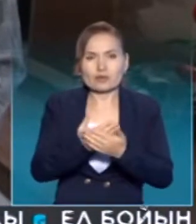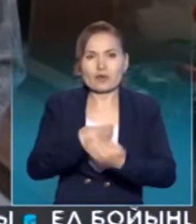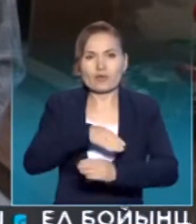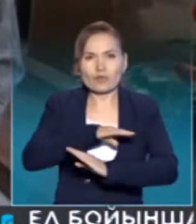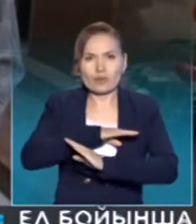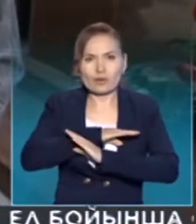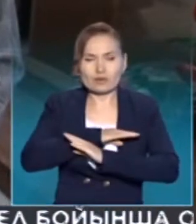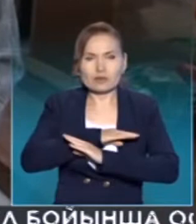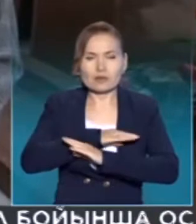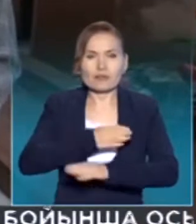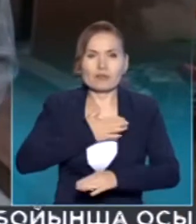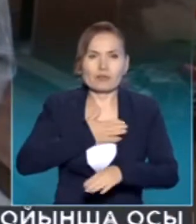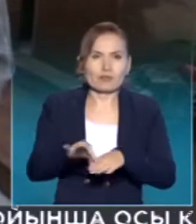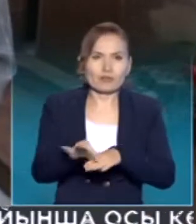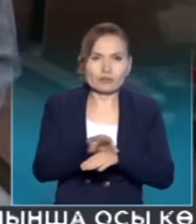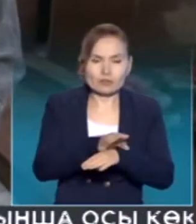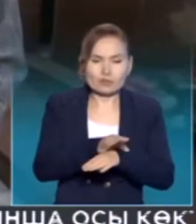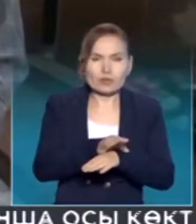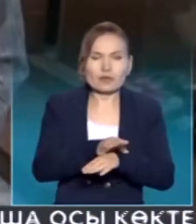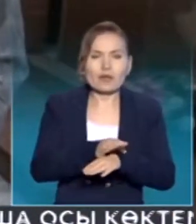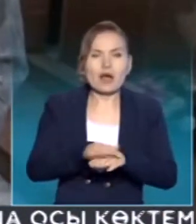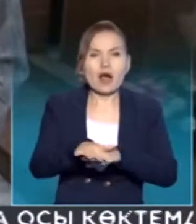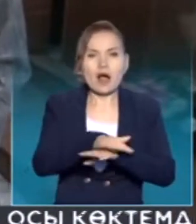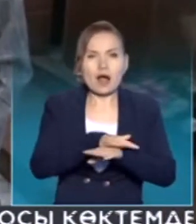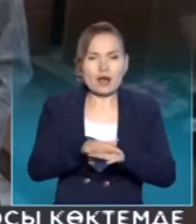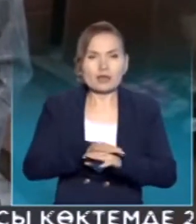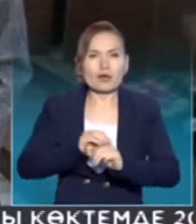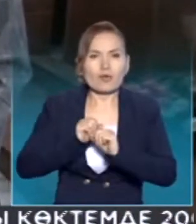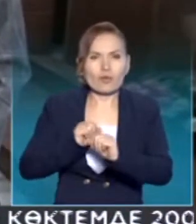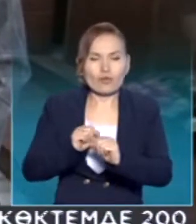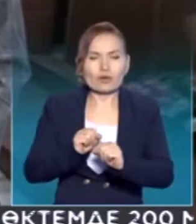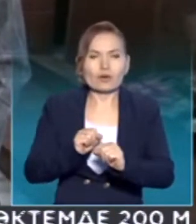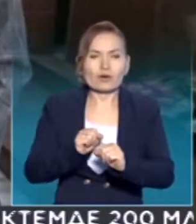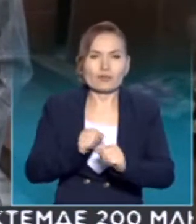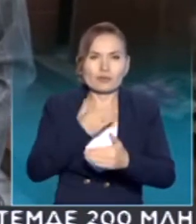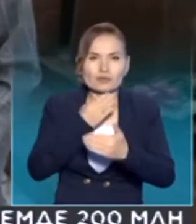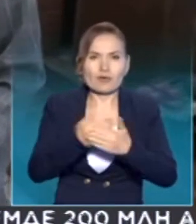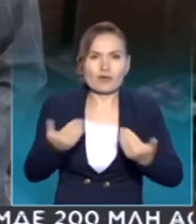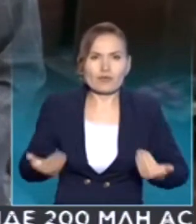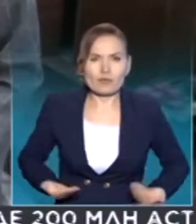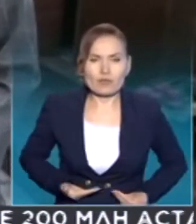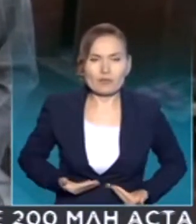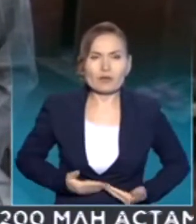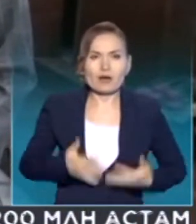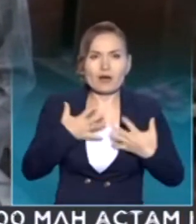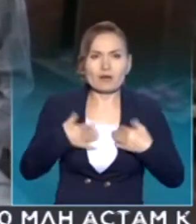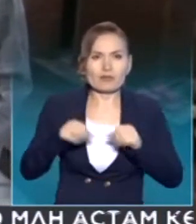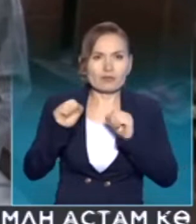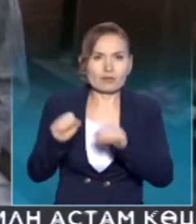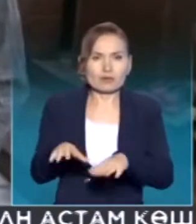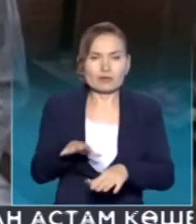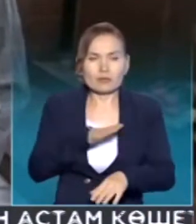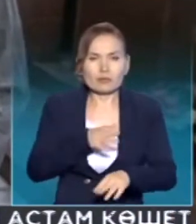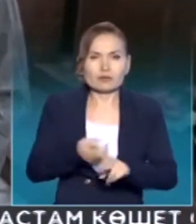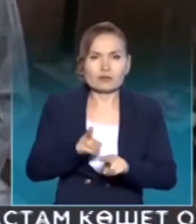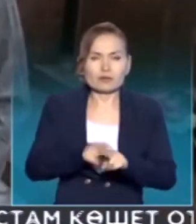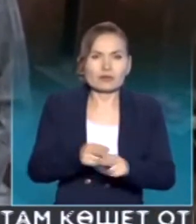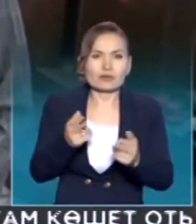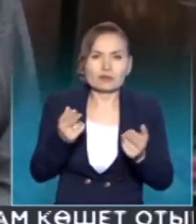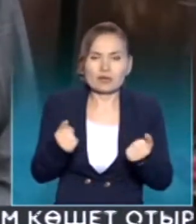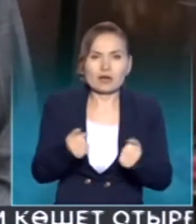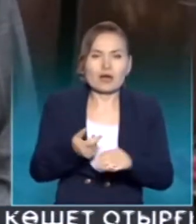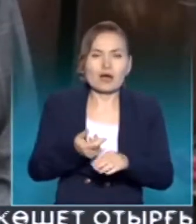Мақтанамыз, осында ерлік жасап, халық үшін, ел үшін, жанын қиды. Енді бәрі басқаша болу